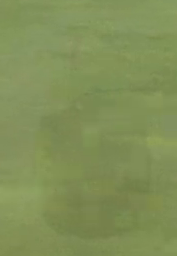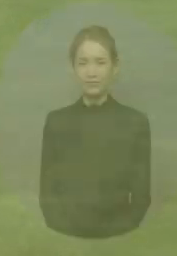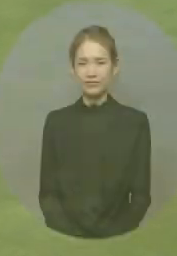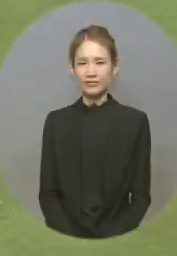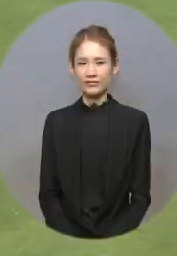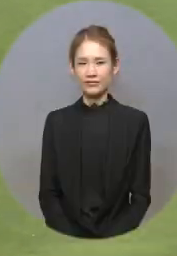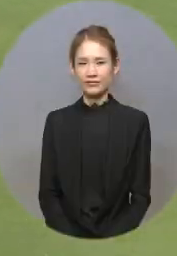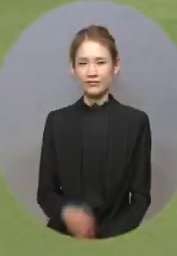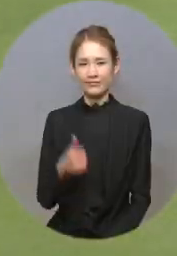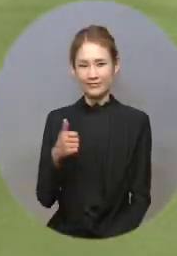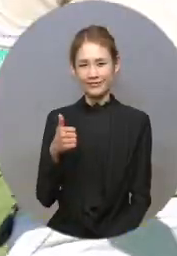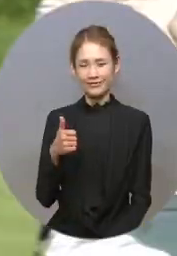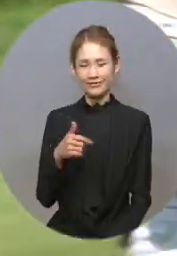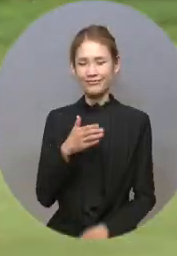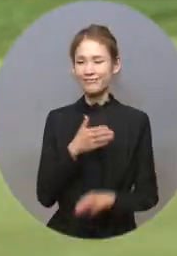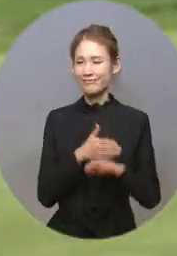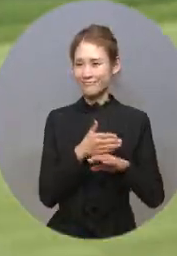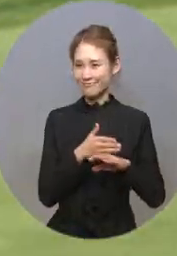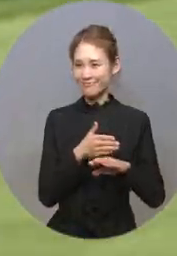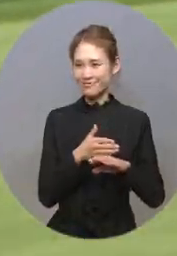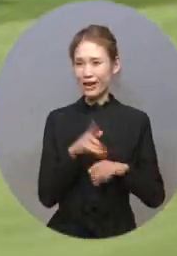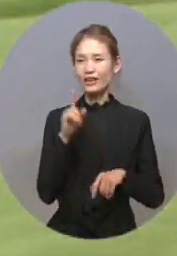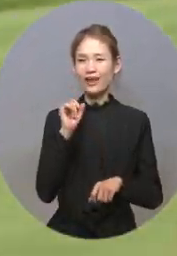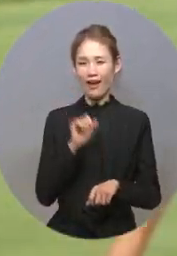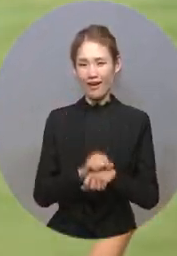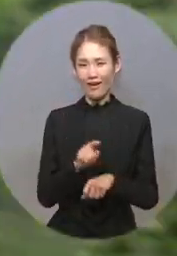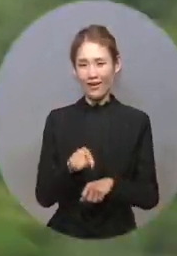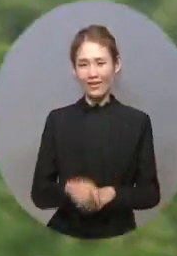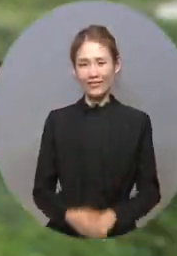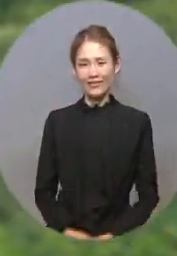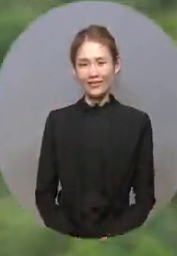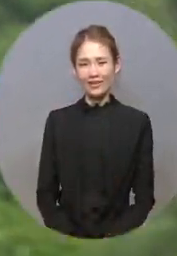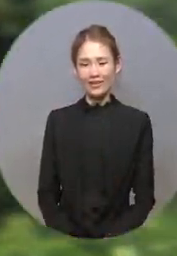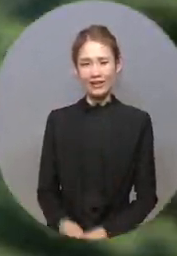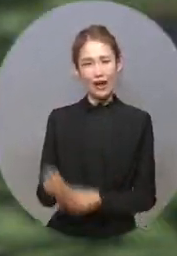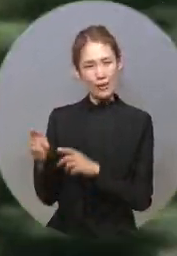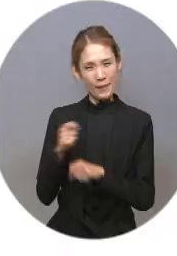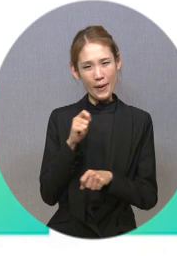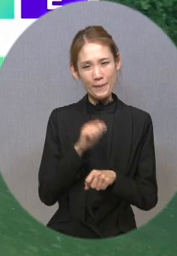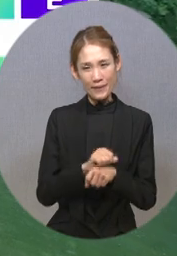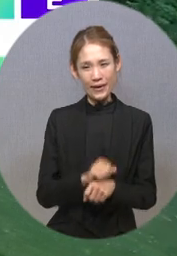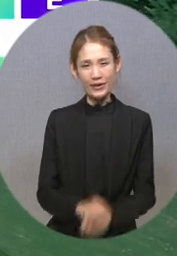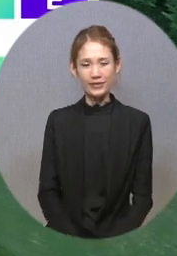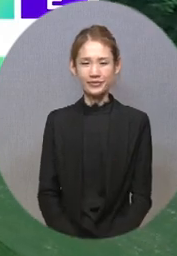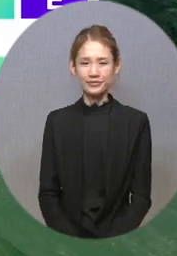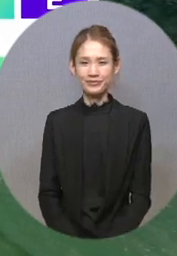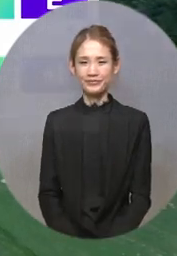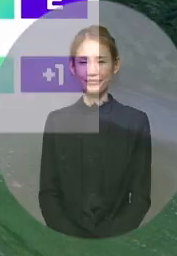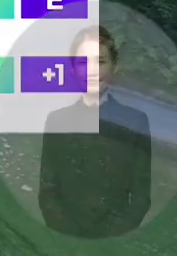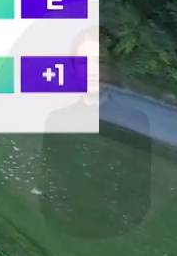나이스. 감사합니다. 잘 친다. 잘 친다.